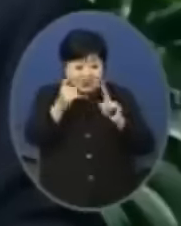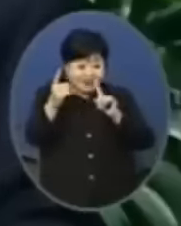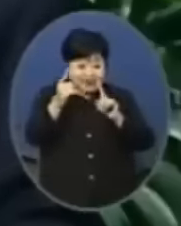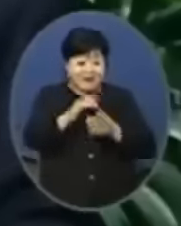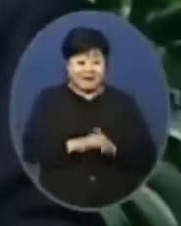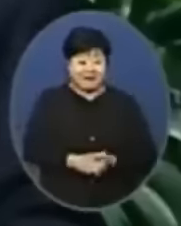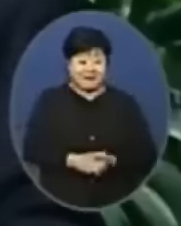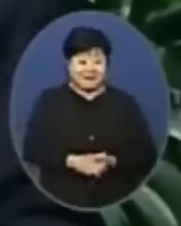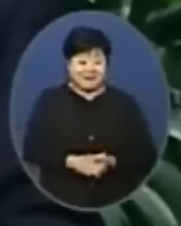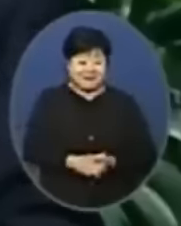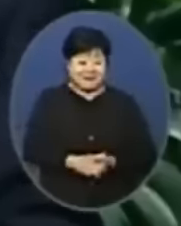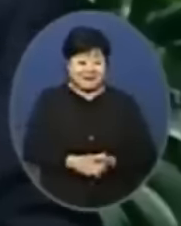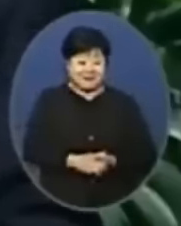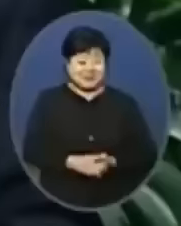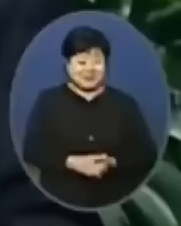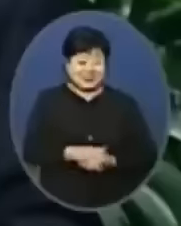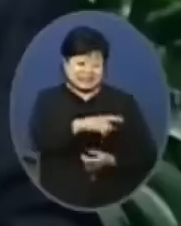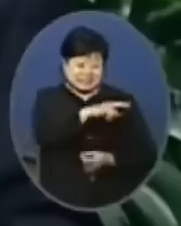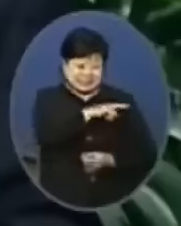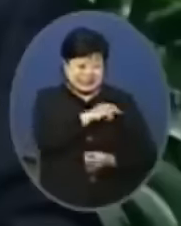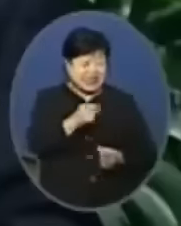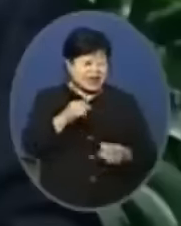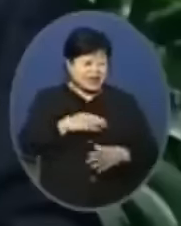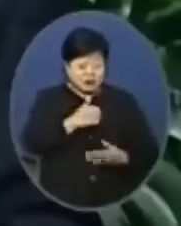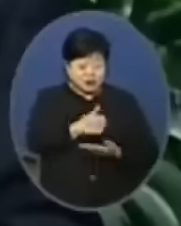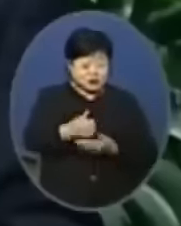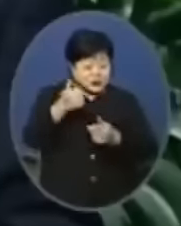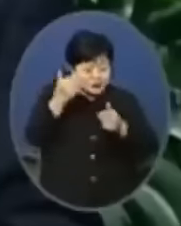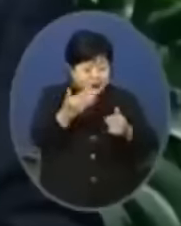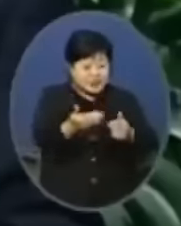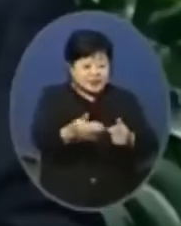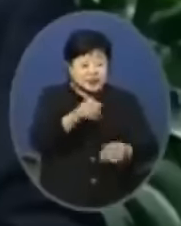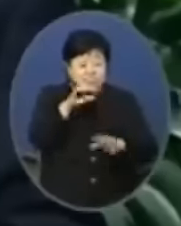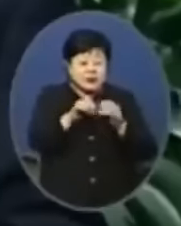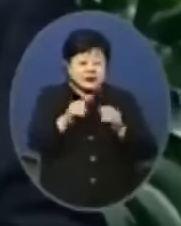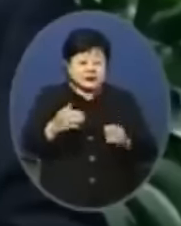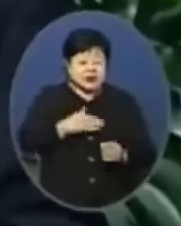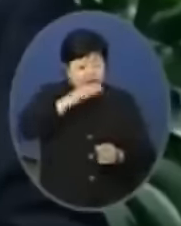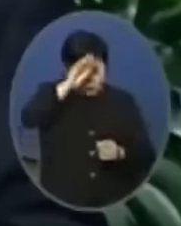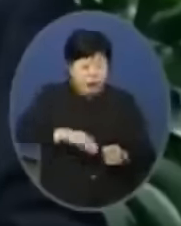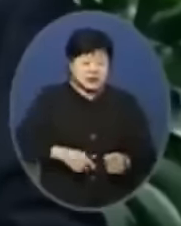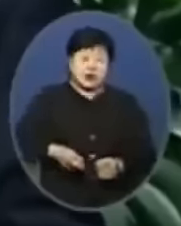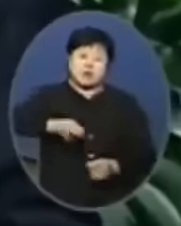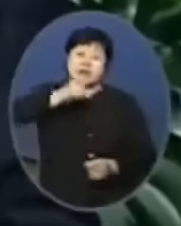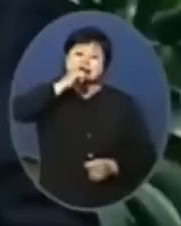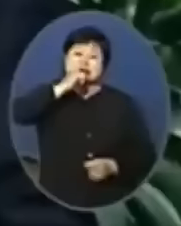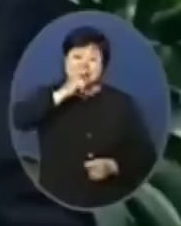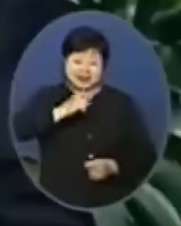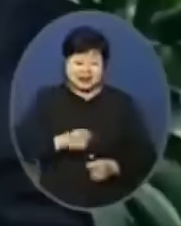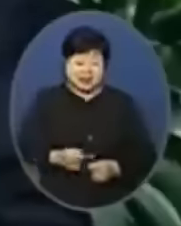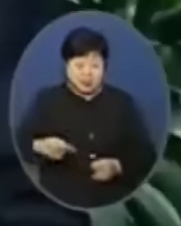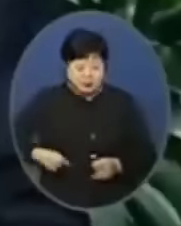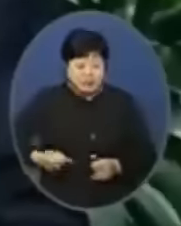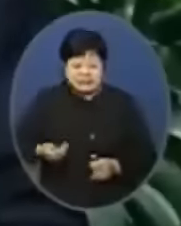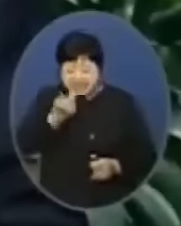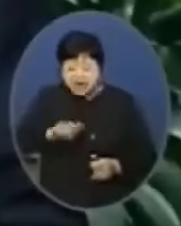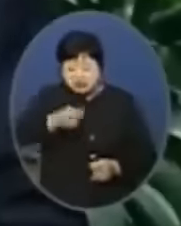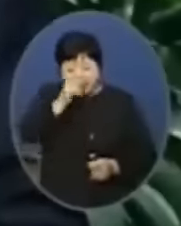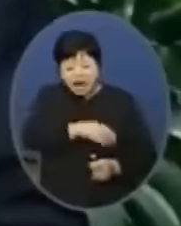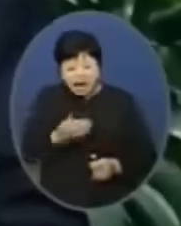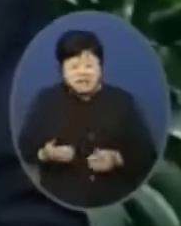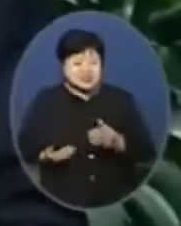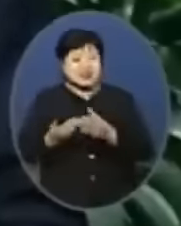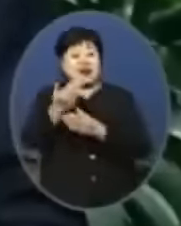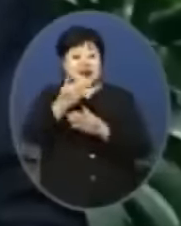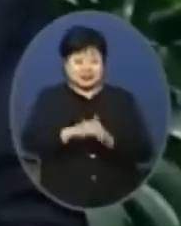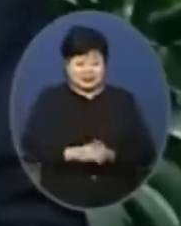것입니다. 우리가 가장 놀라운 것은 주님께서 목마른 자는 내게로 와서 마셔라, 그래야만 너희 뱃속에서 생수가 강같이